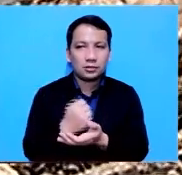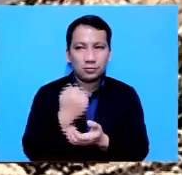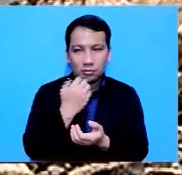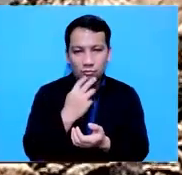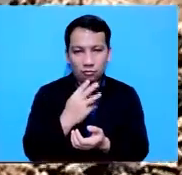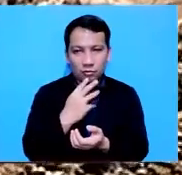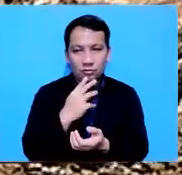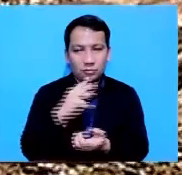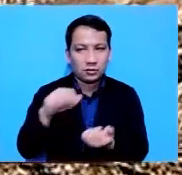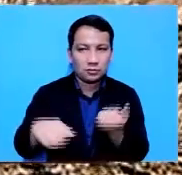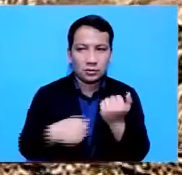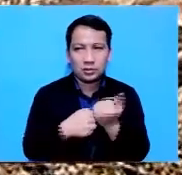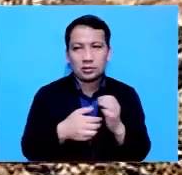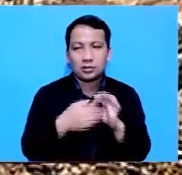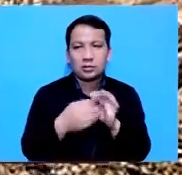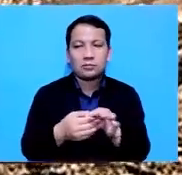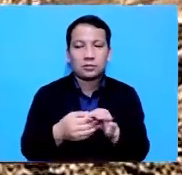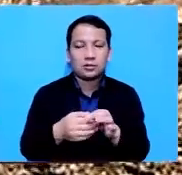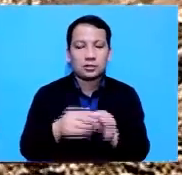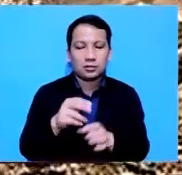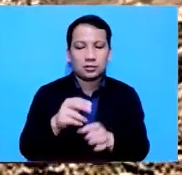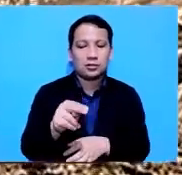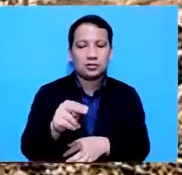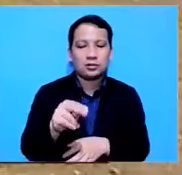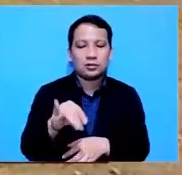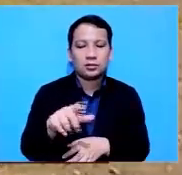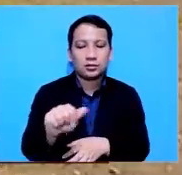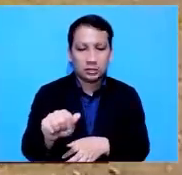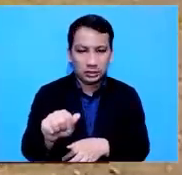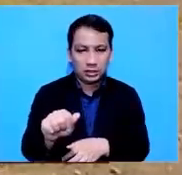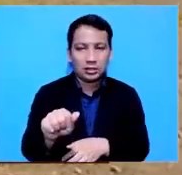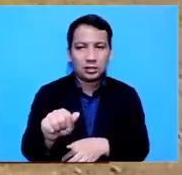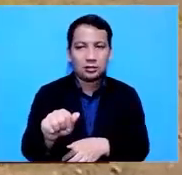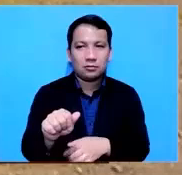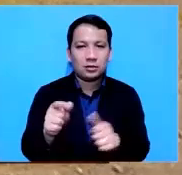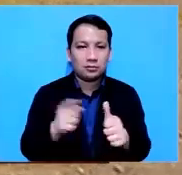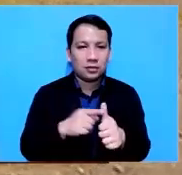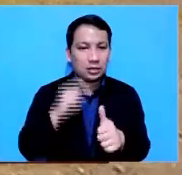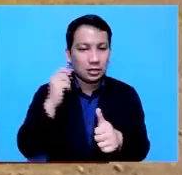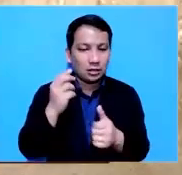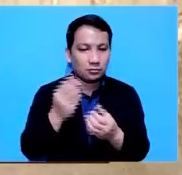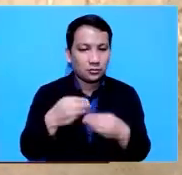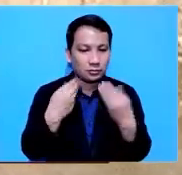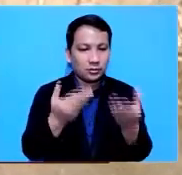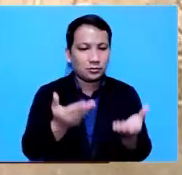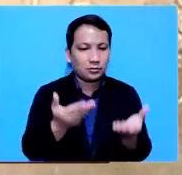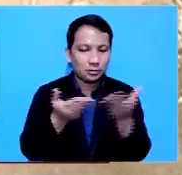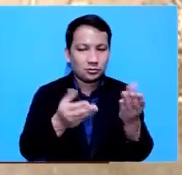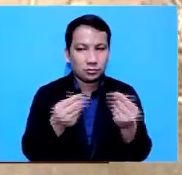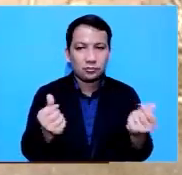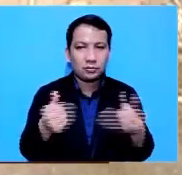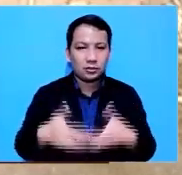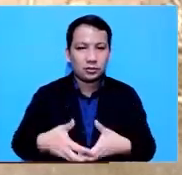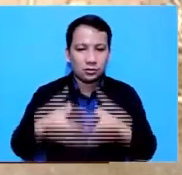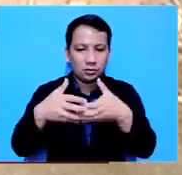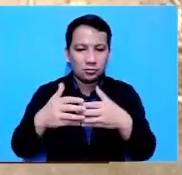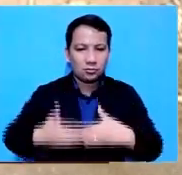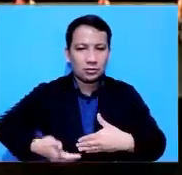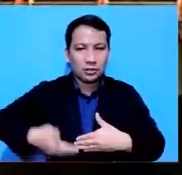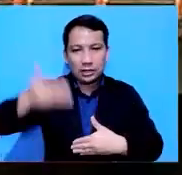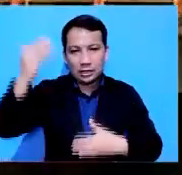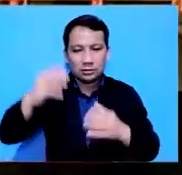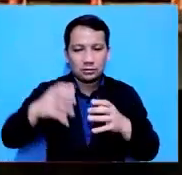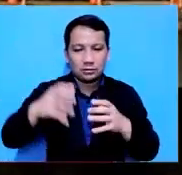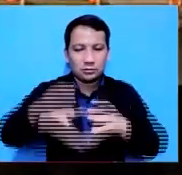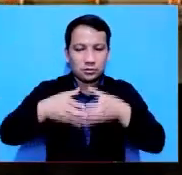Ayon naman sa National Irrigation Administration, isa pang solusyon ang pagtatayo ng mas matataas na dam para